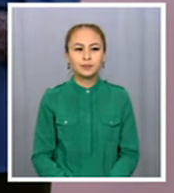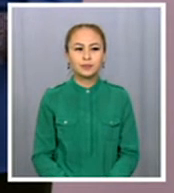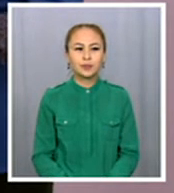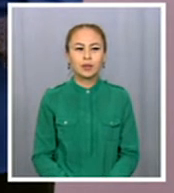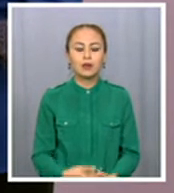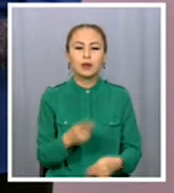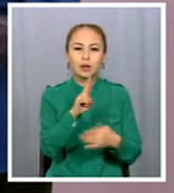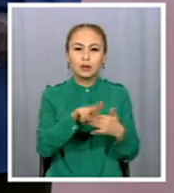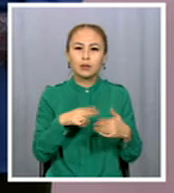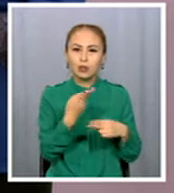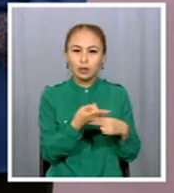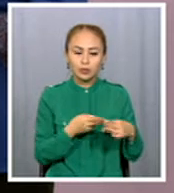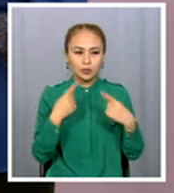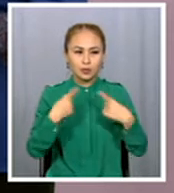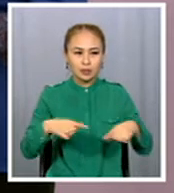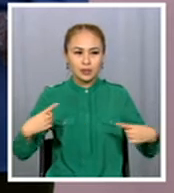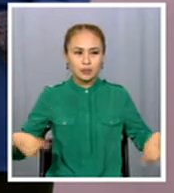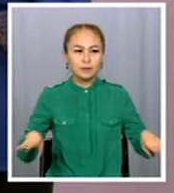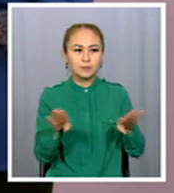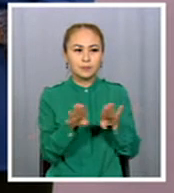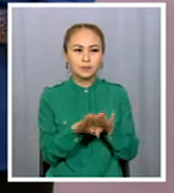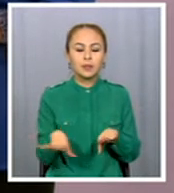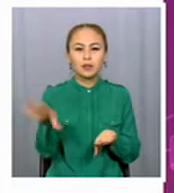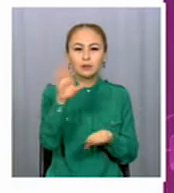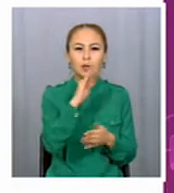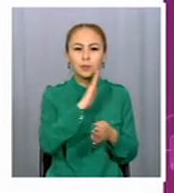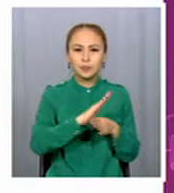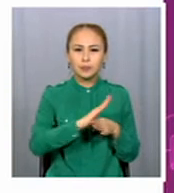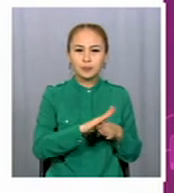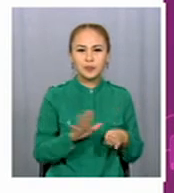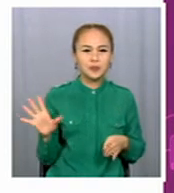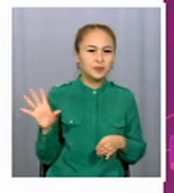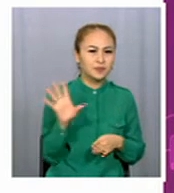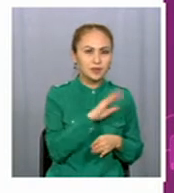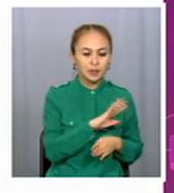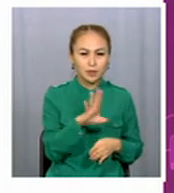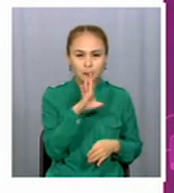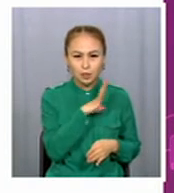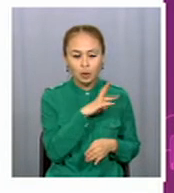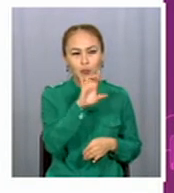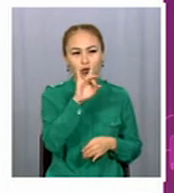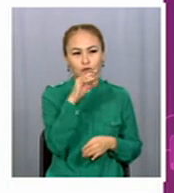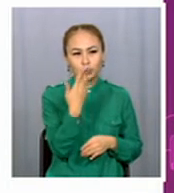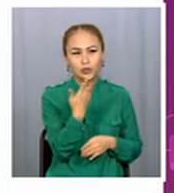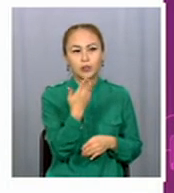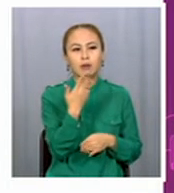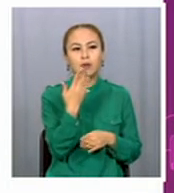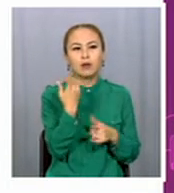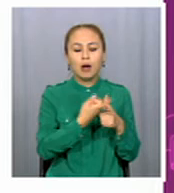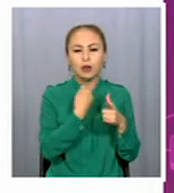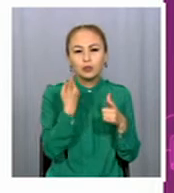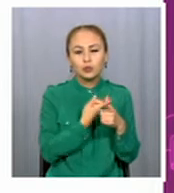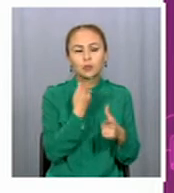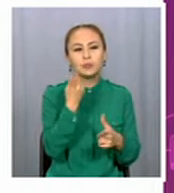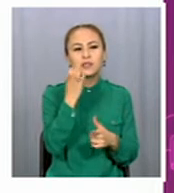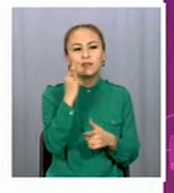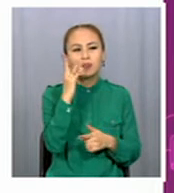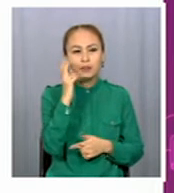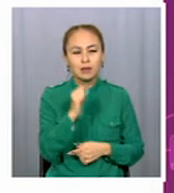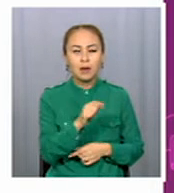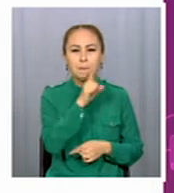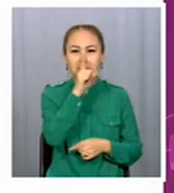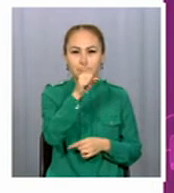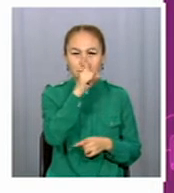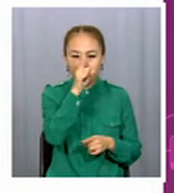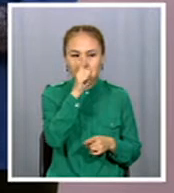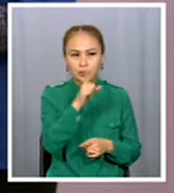өткір құралды, бірі қалмай туралды. Бұрыш, бұршақ, картоп қызылша, сәбіз